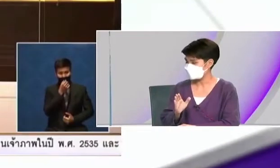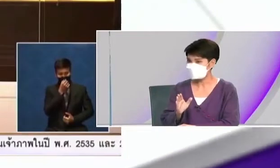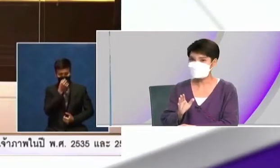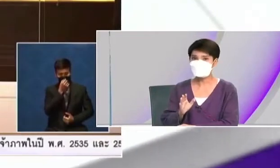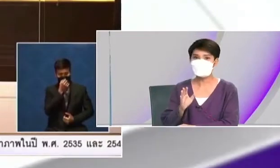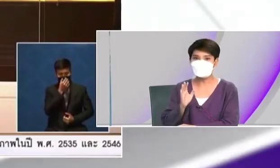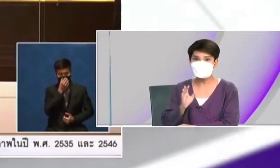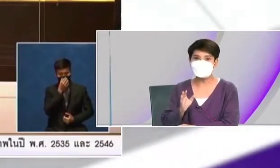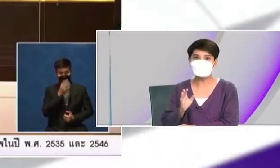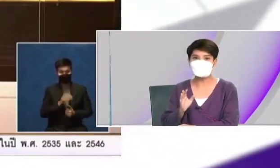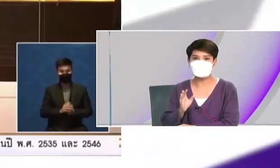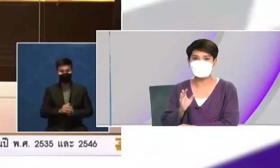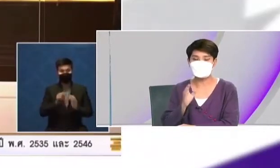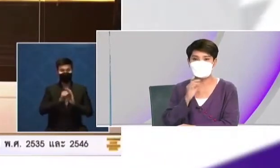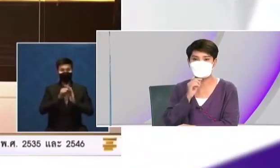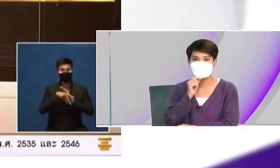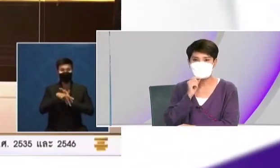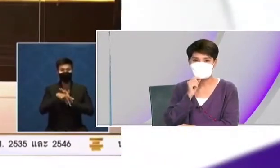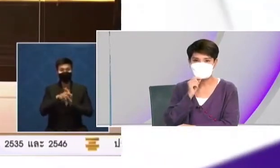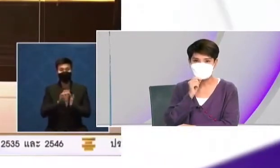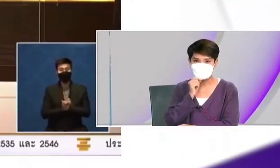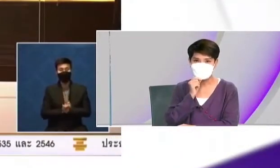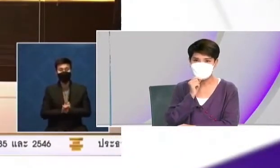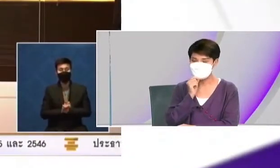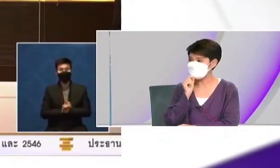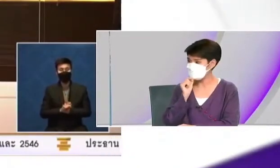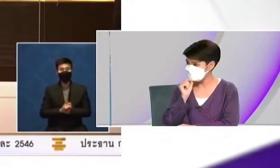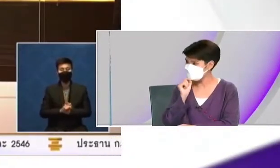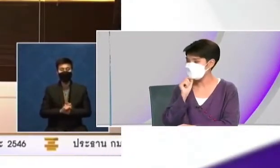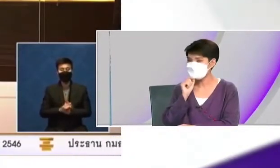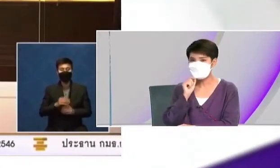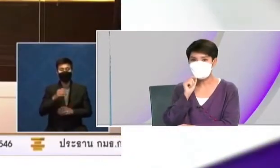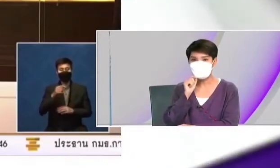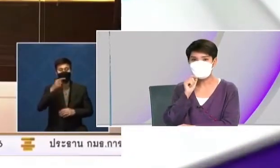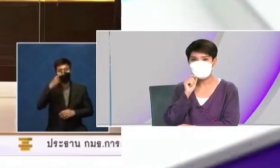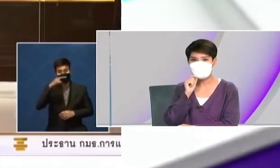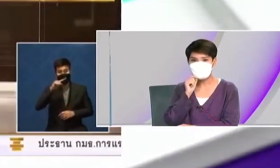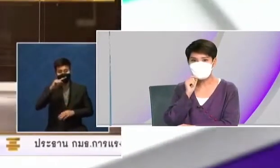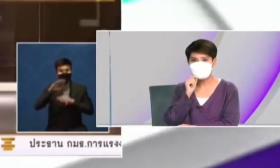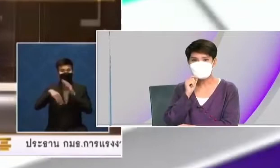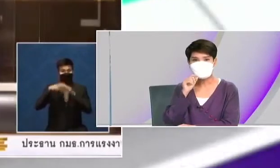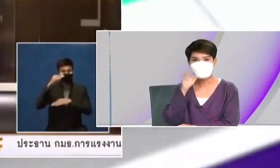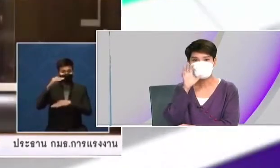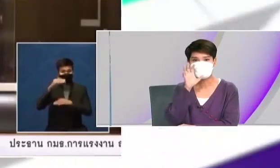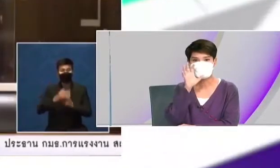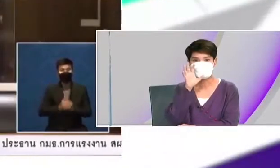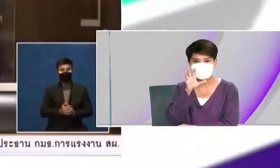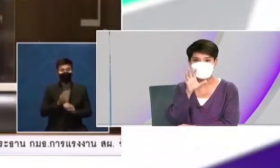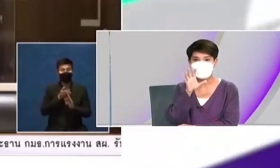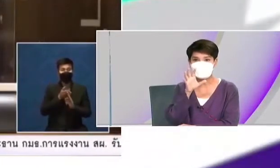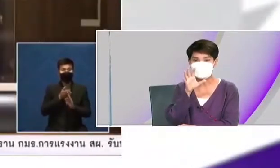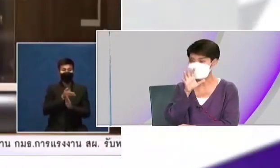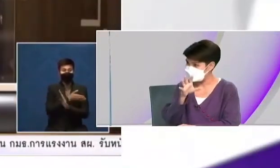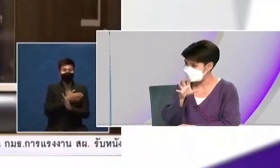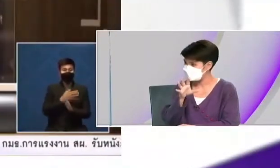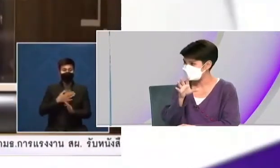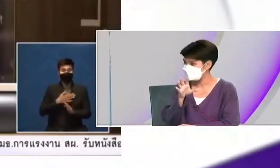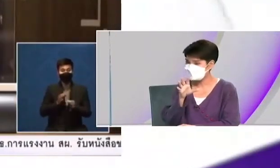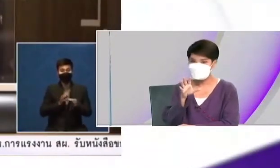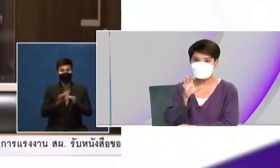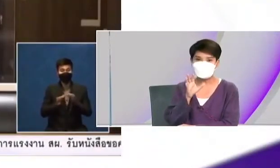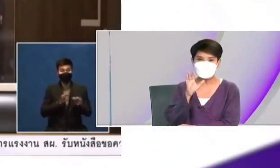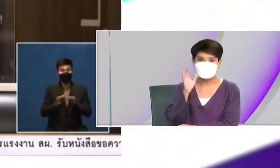าไม่มีภาพออกมาว่ามันเกิดเหตุการณ์อะไรเกิดขึ้นเราได้ยินแต่เสียงของประธ